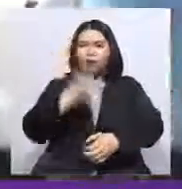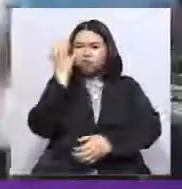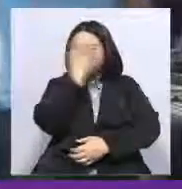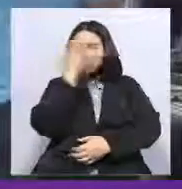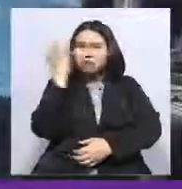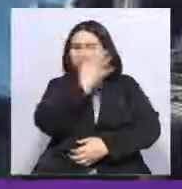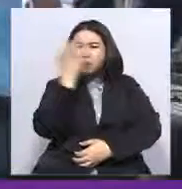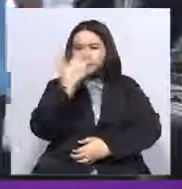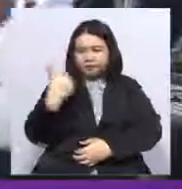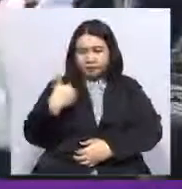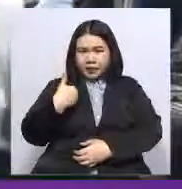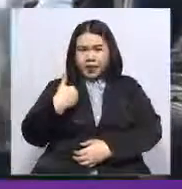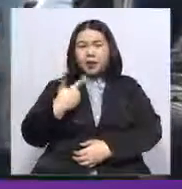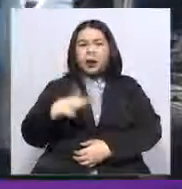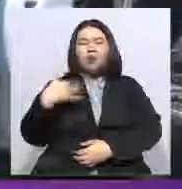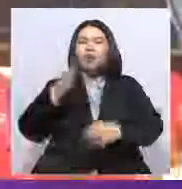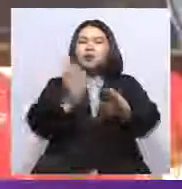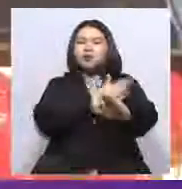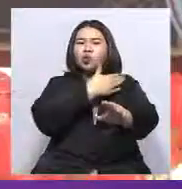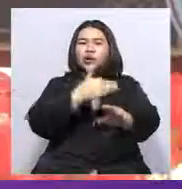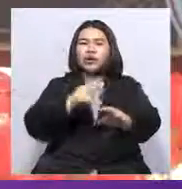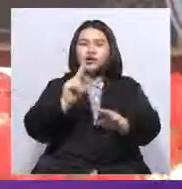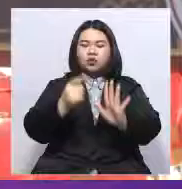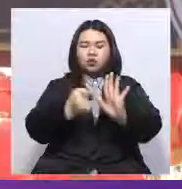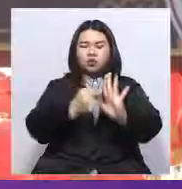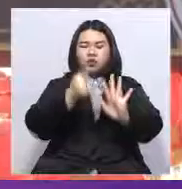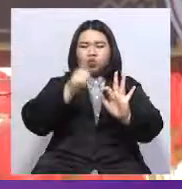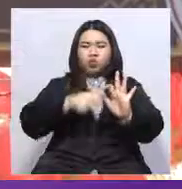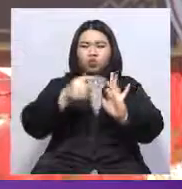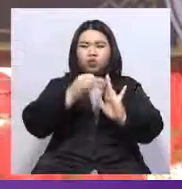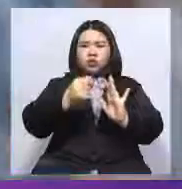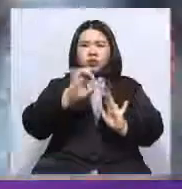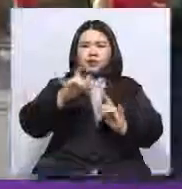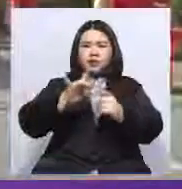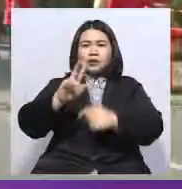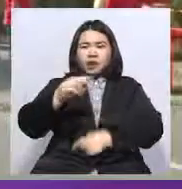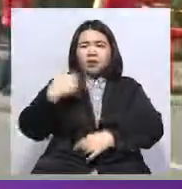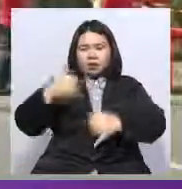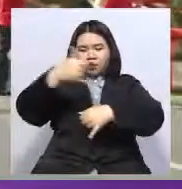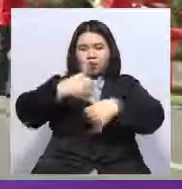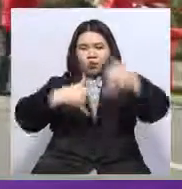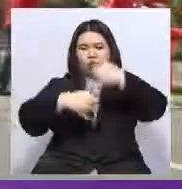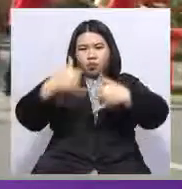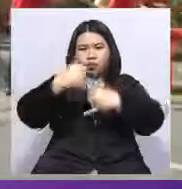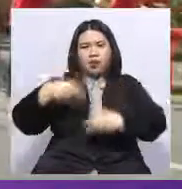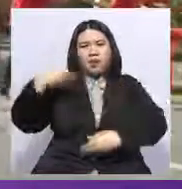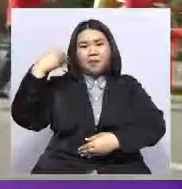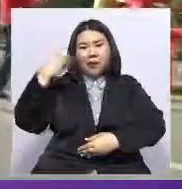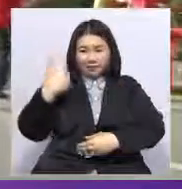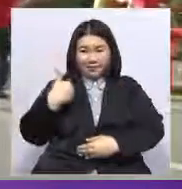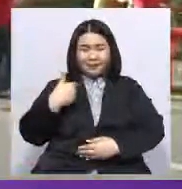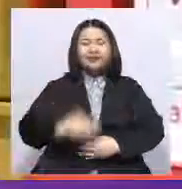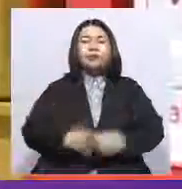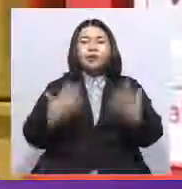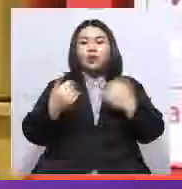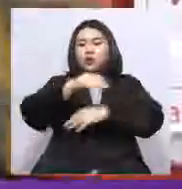จีนการแสดงดนตรีเครื่องดนตรีจีนกู่เจิ้งกายกรรมต่อตัวไร้กระดูกและรำพัดค่ะและในเย็นวันนี้เ